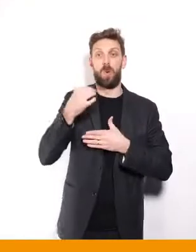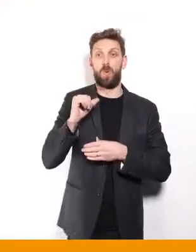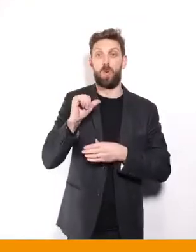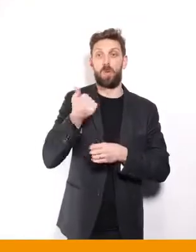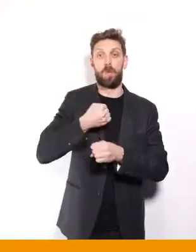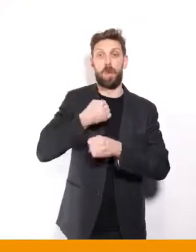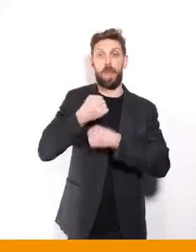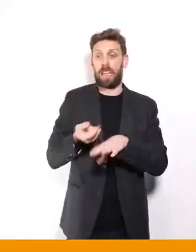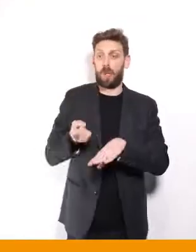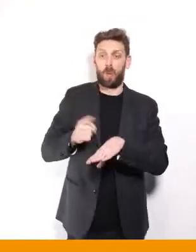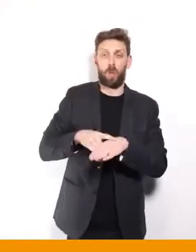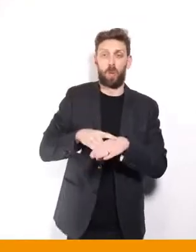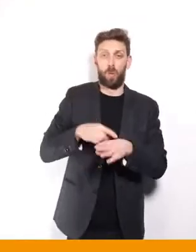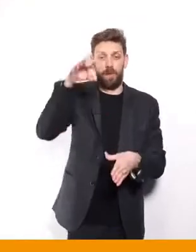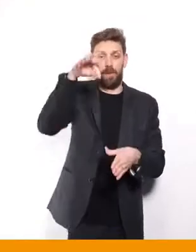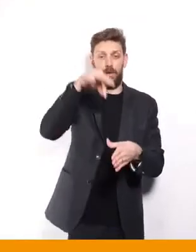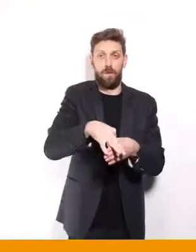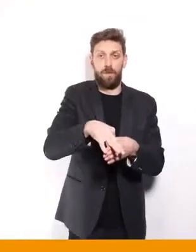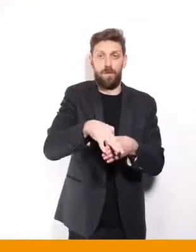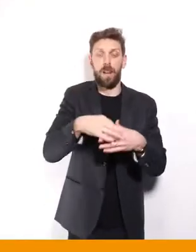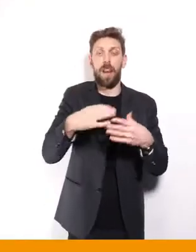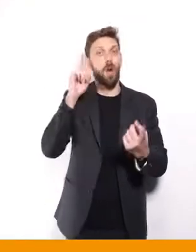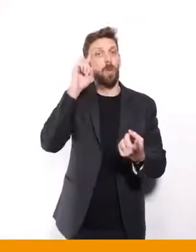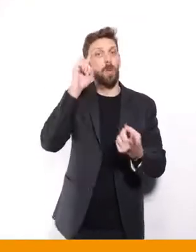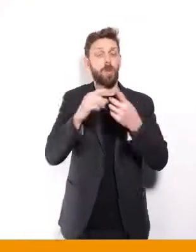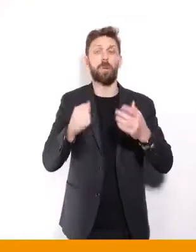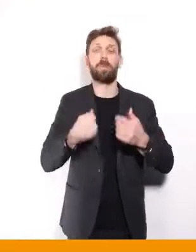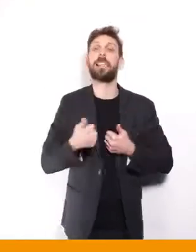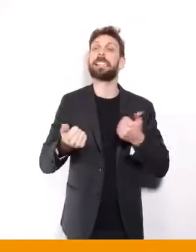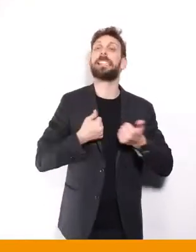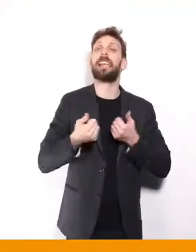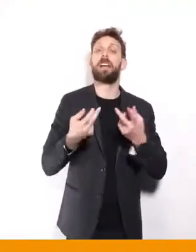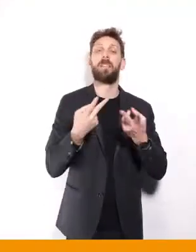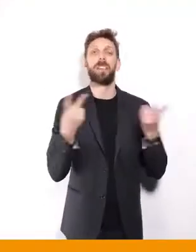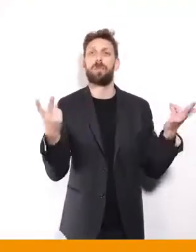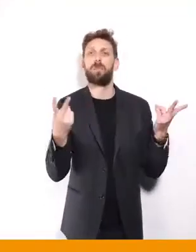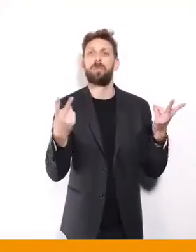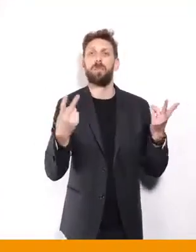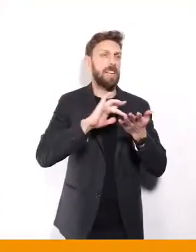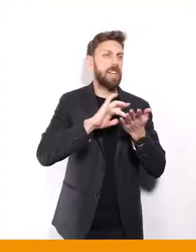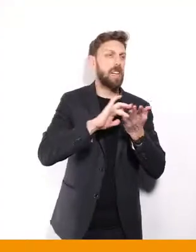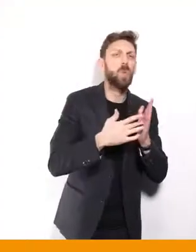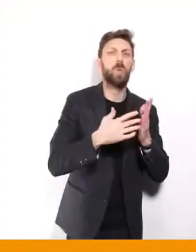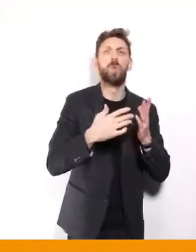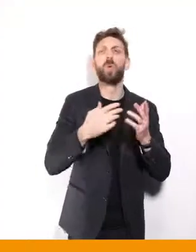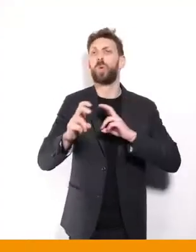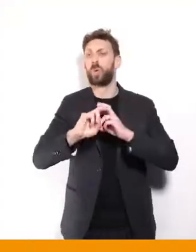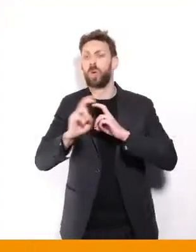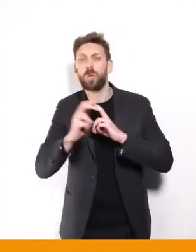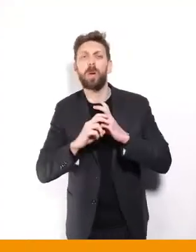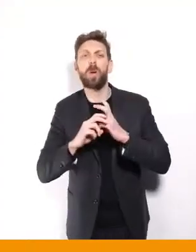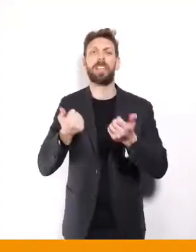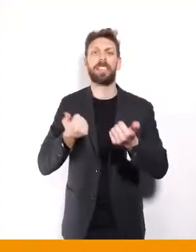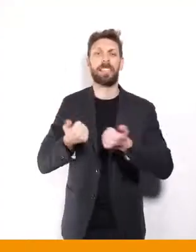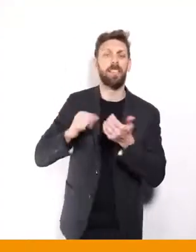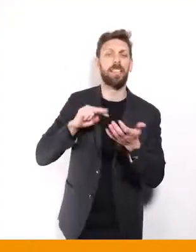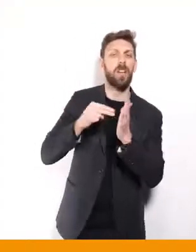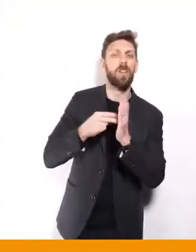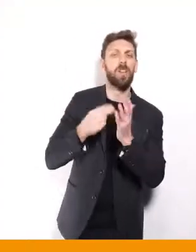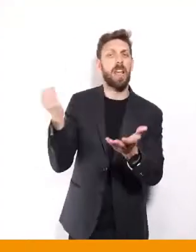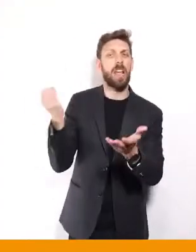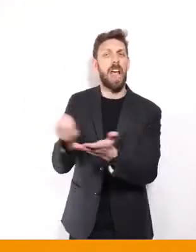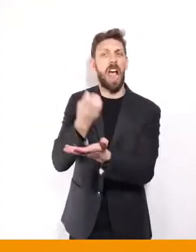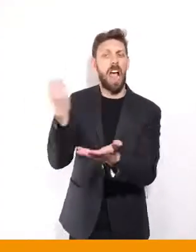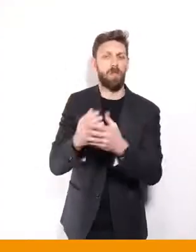garantir l'accessibilité à tous les services publics, au transport, aux technologies de l'information et de la communication, comme la personne qui posait